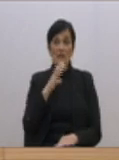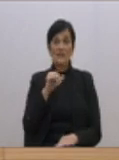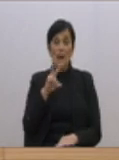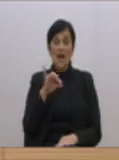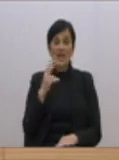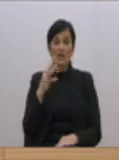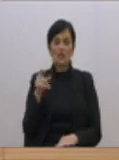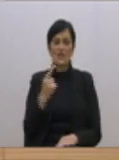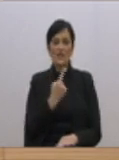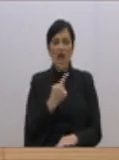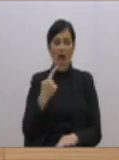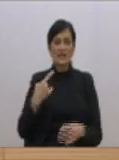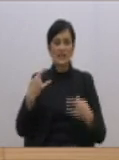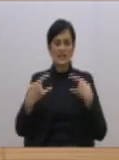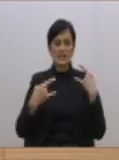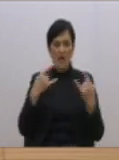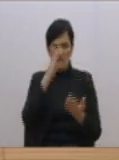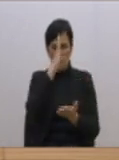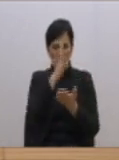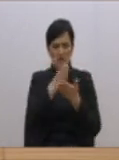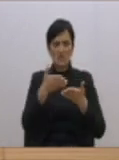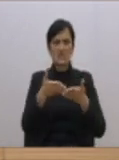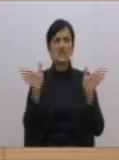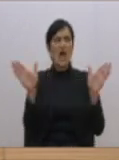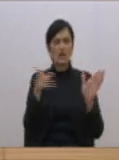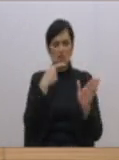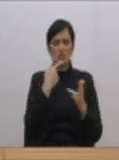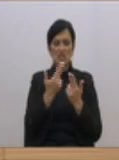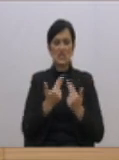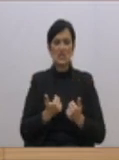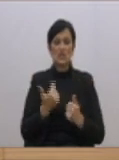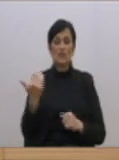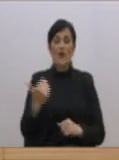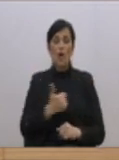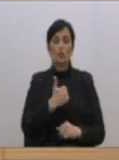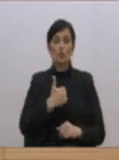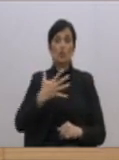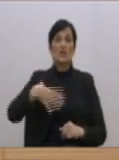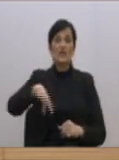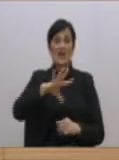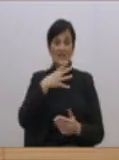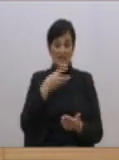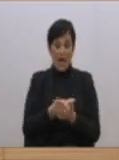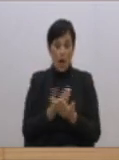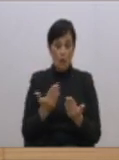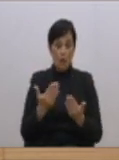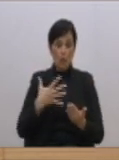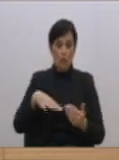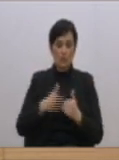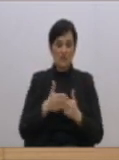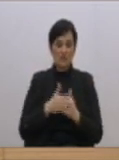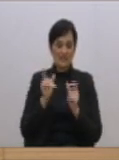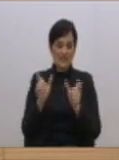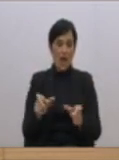ერთ-ერთ ტელევიზიაში პირდაპირ ღიად საჯაროდ ამბობდა, რომ დიახ, თქვენი სურვილი არის, რომ ქვეყანას, საკუთარ ქვეყანას დაუწესდეს